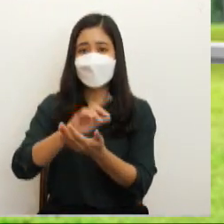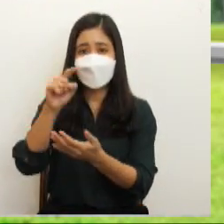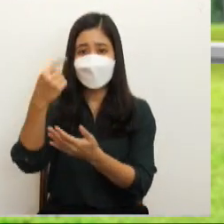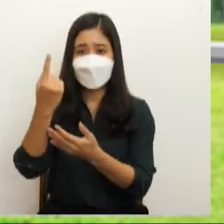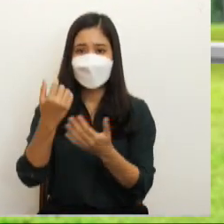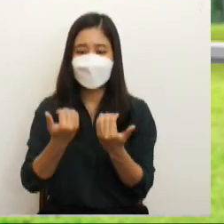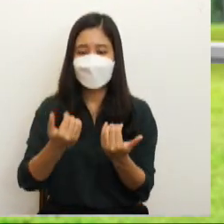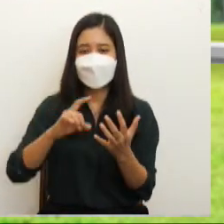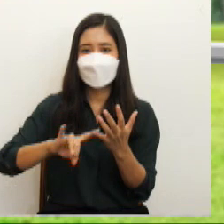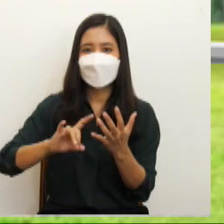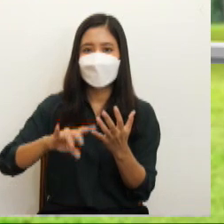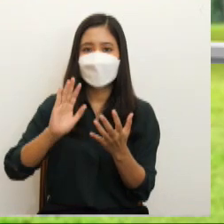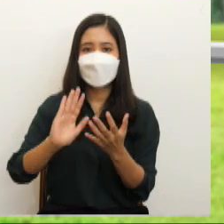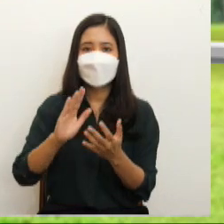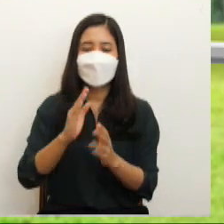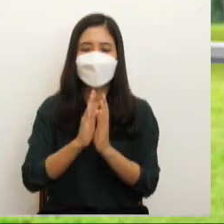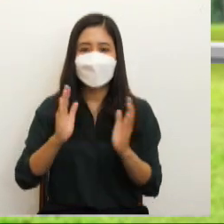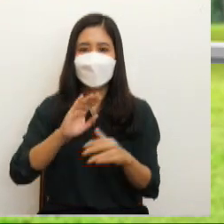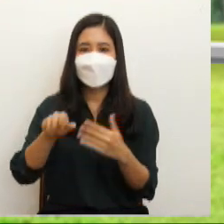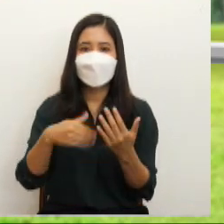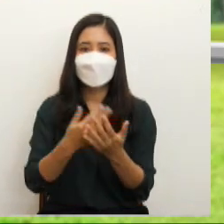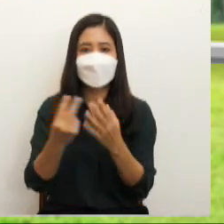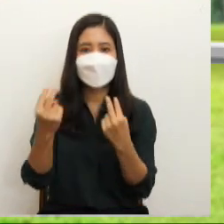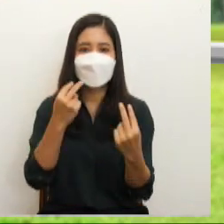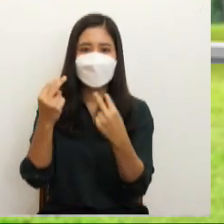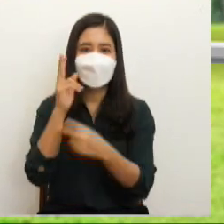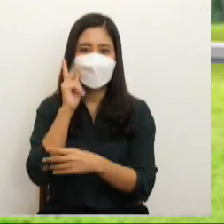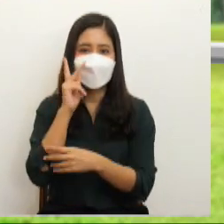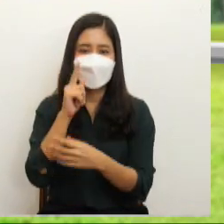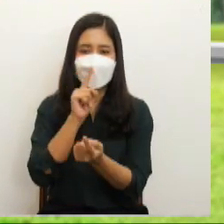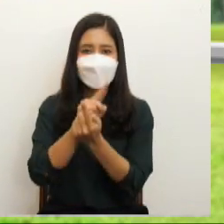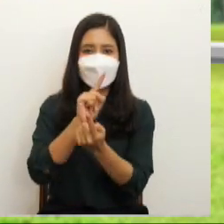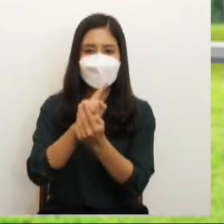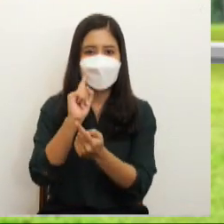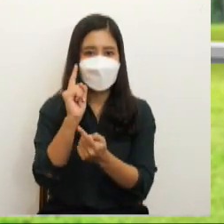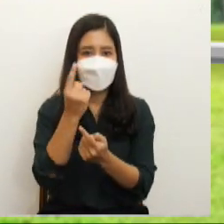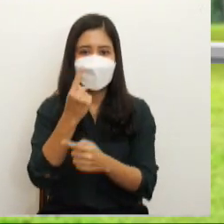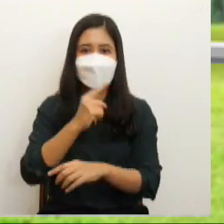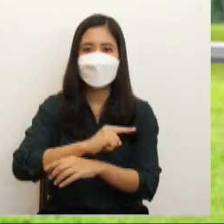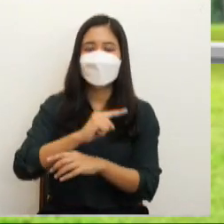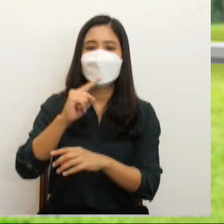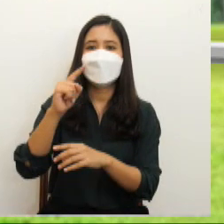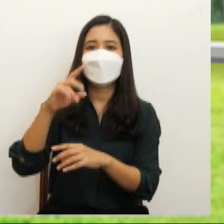ของรายการแล้วนะคะขอบคุณทุกท่านสำหรับการติดตามรับชมค่ะเราจะกลับมาพบกันอีกครั้งในวันพุธ